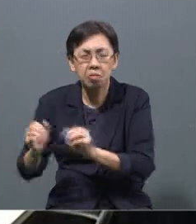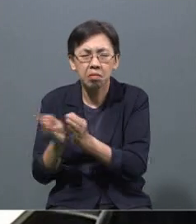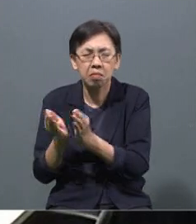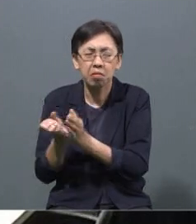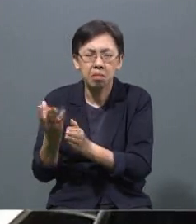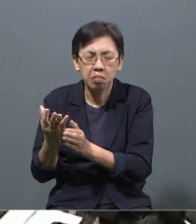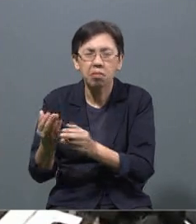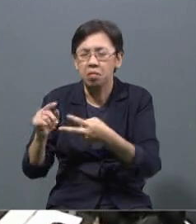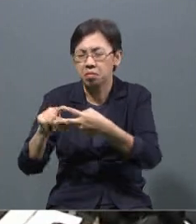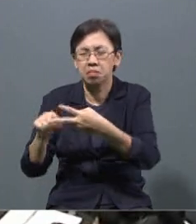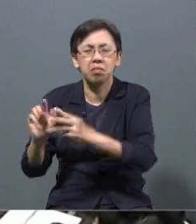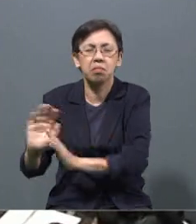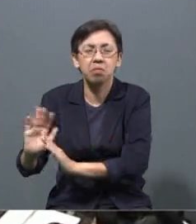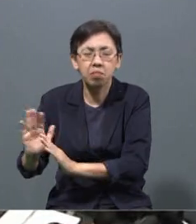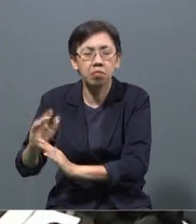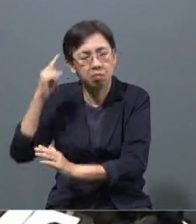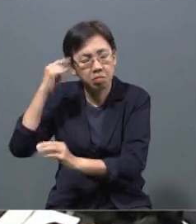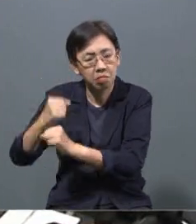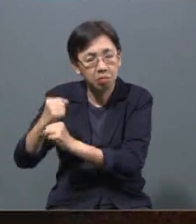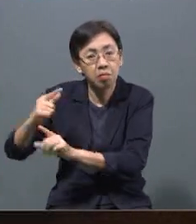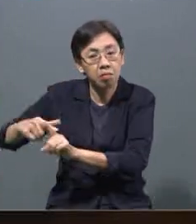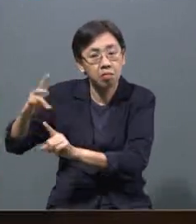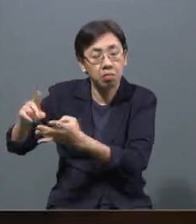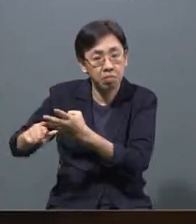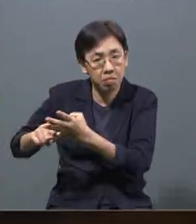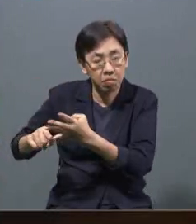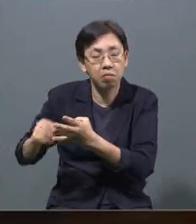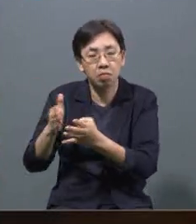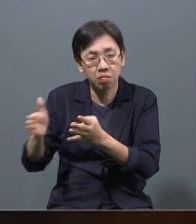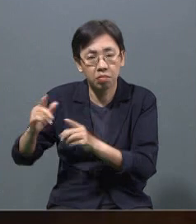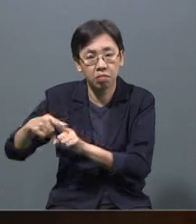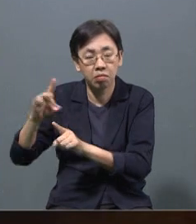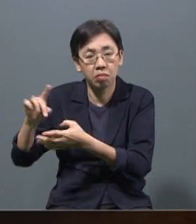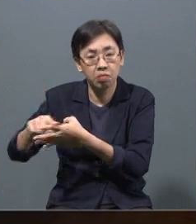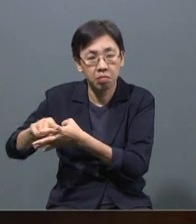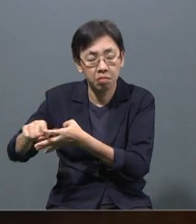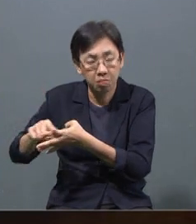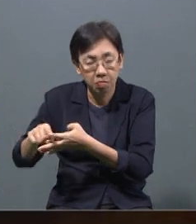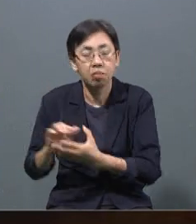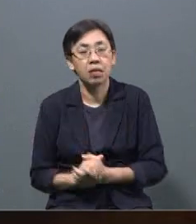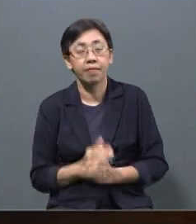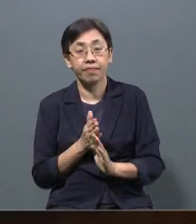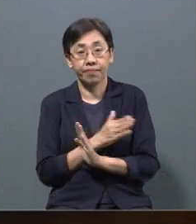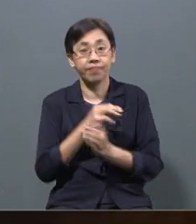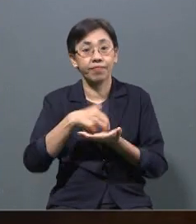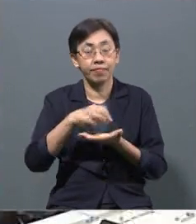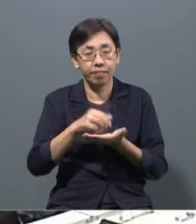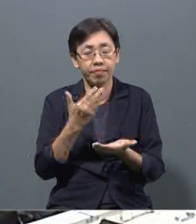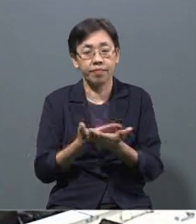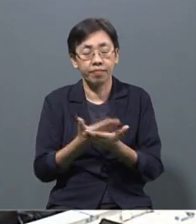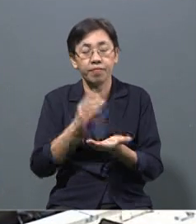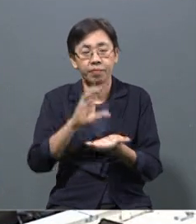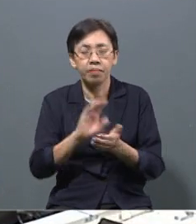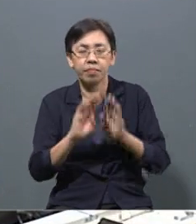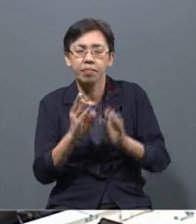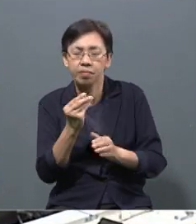ก2ชั้นซึ่งเชื่อว่าจะเกิดขึ้นปลายเดือนกรกฎาคมถึงต้นเดือนสิงหาคมอย่างที่เมื่อสักครู่เรียนไปนะคะว่างบประมาณก็จะอยู่